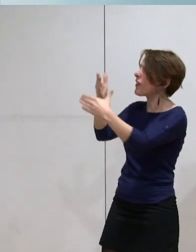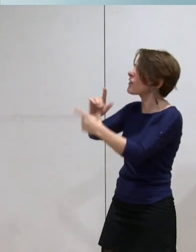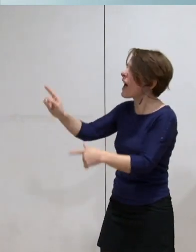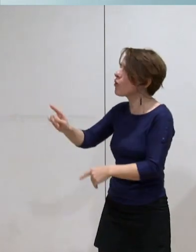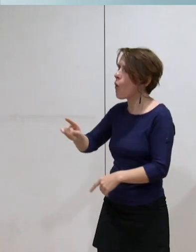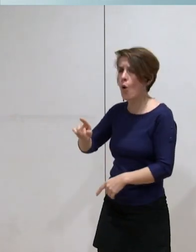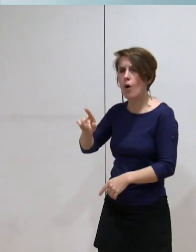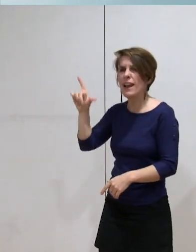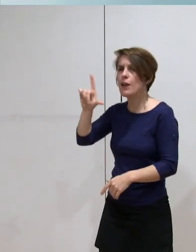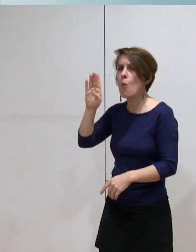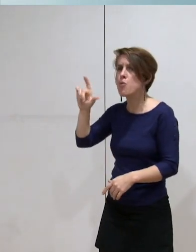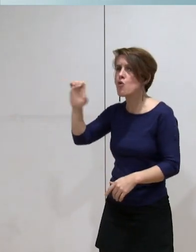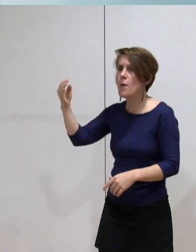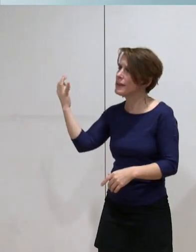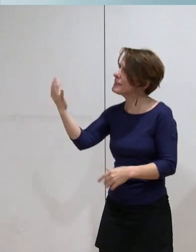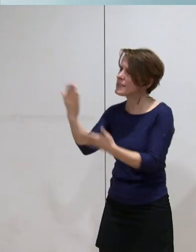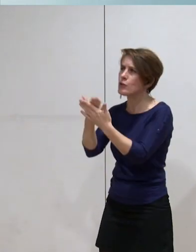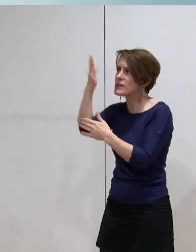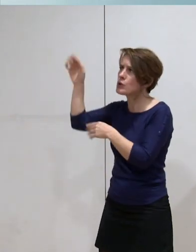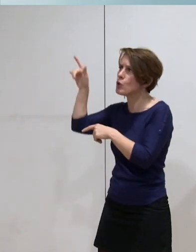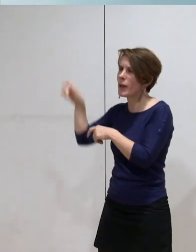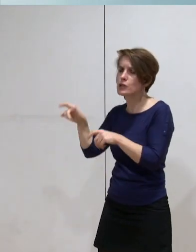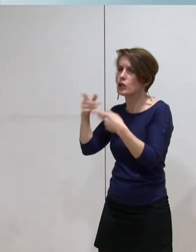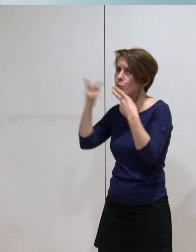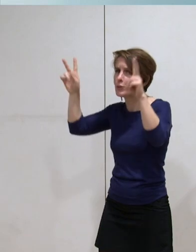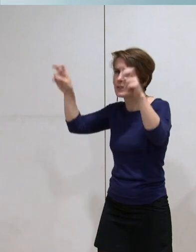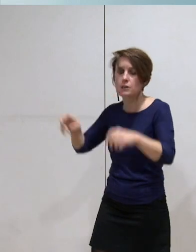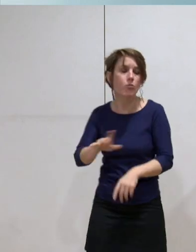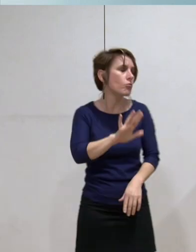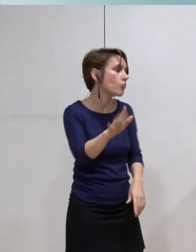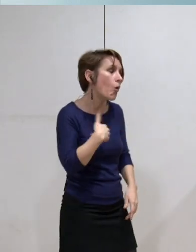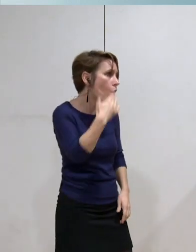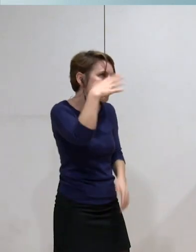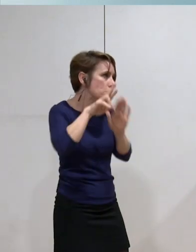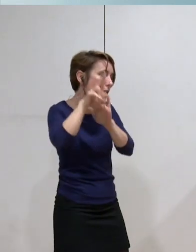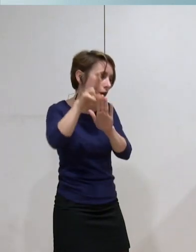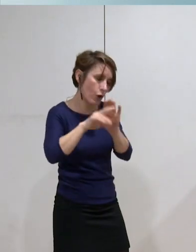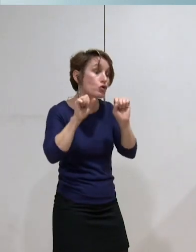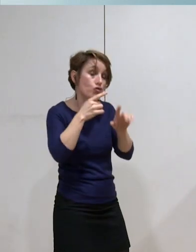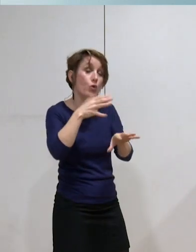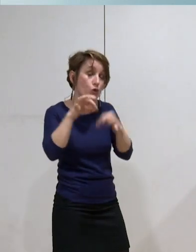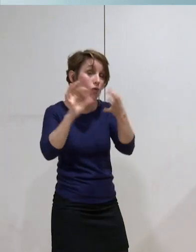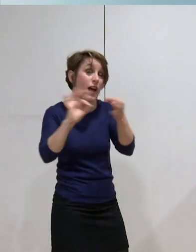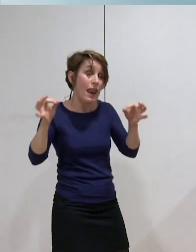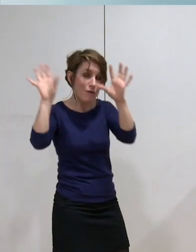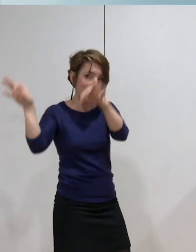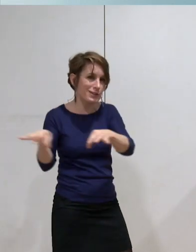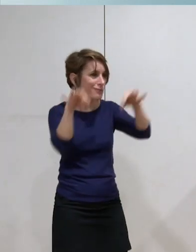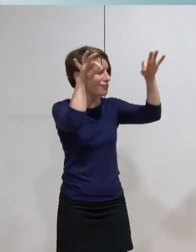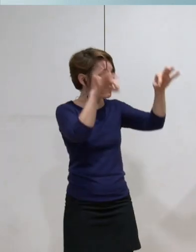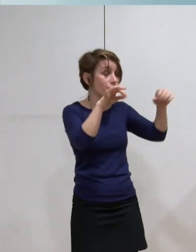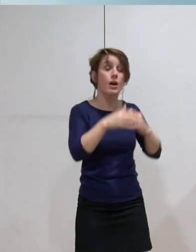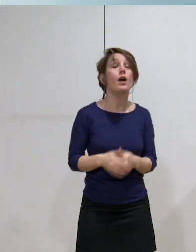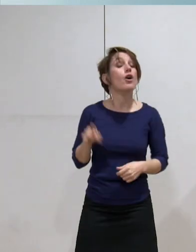ses références bon mais moi je vous vous retrouverez la citation exacte elle est de Léon Bloom par tous les